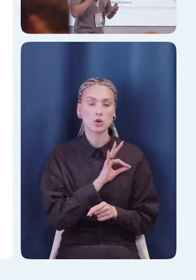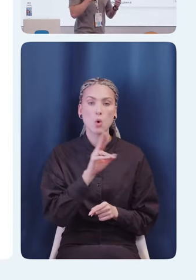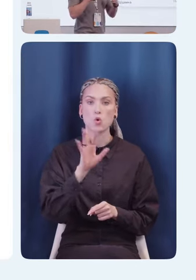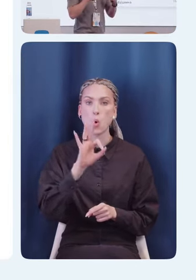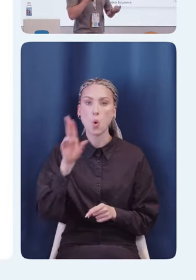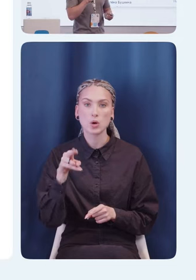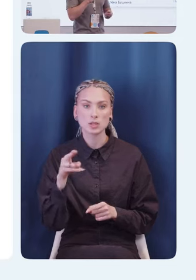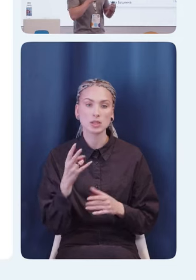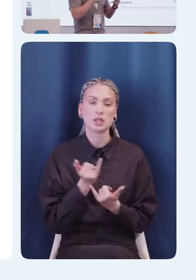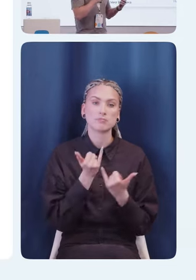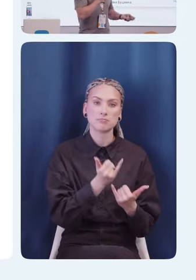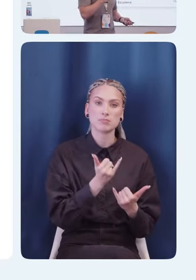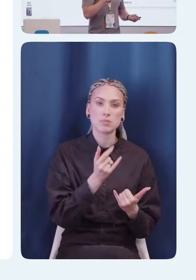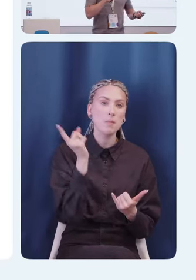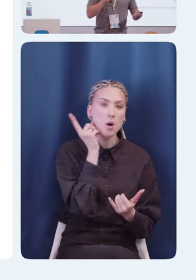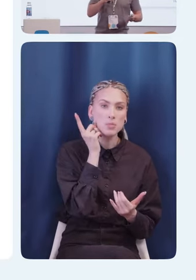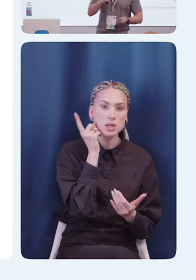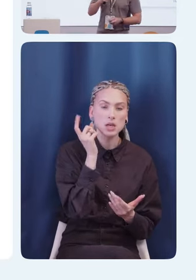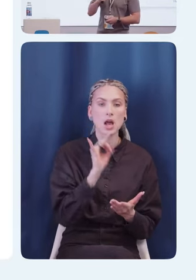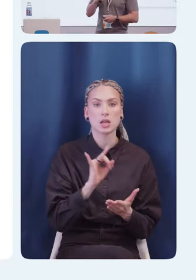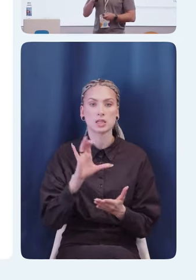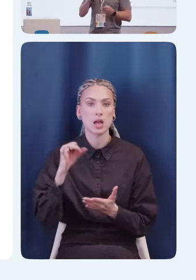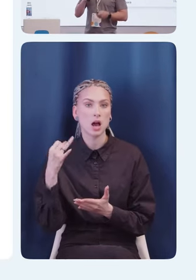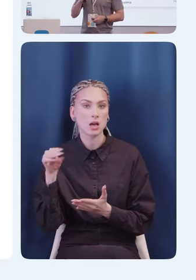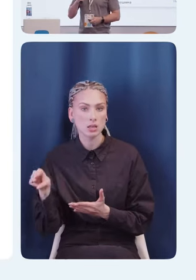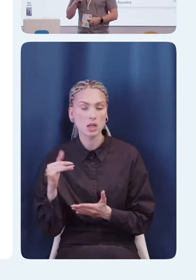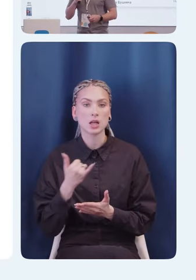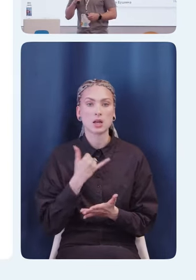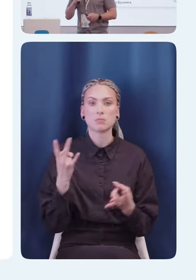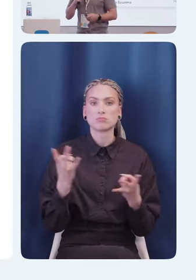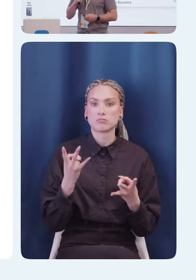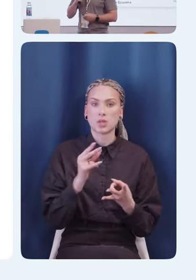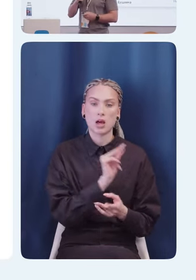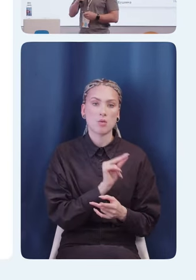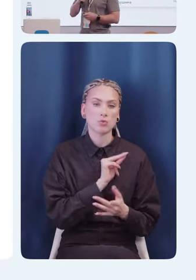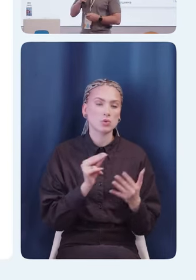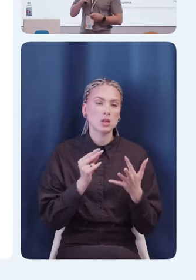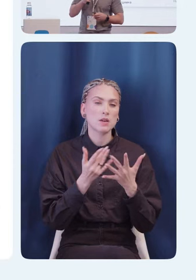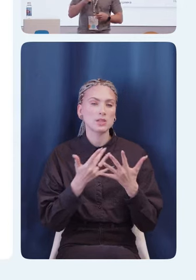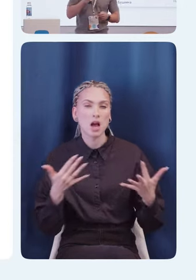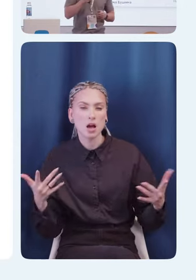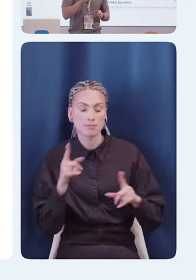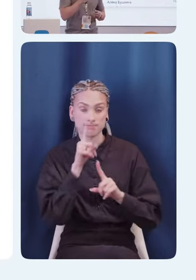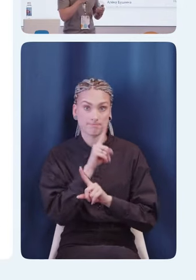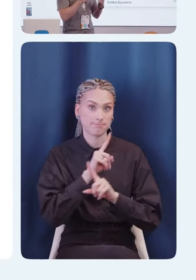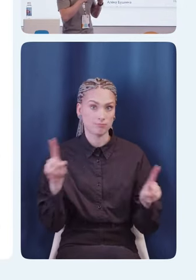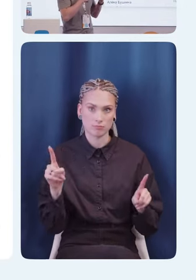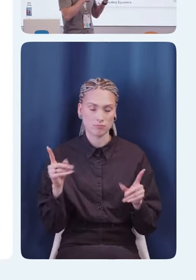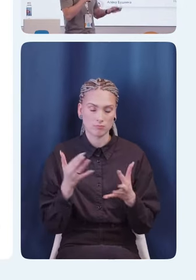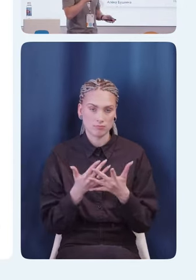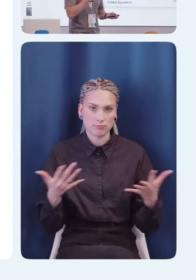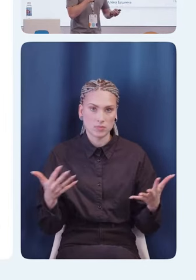база и для десктопа, и для мобильной версии. Нам приходится работать на всяких экзотических устройствах,